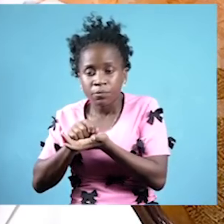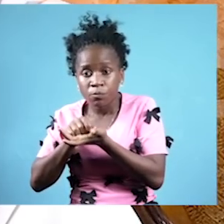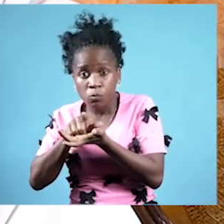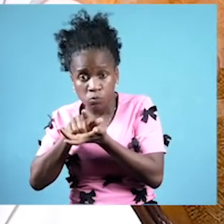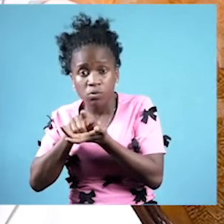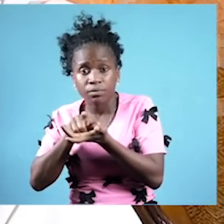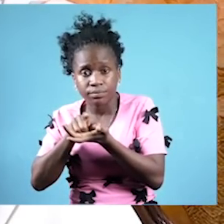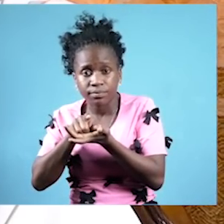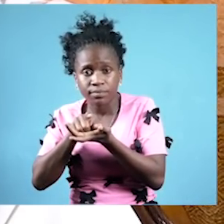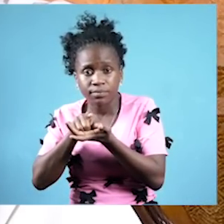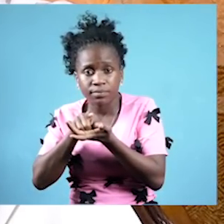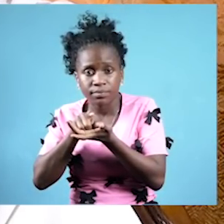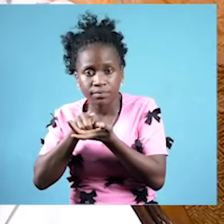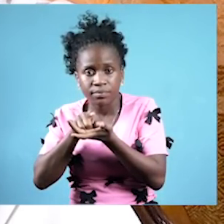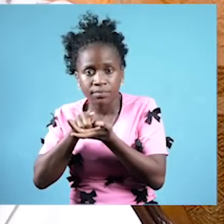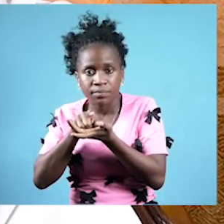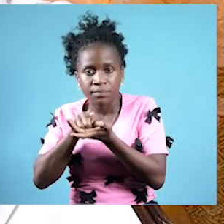nilifukuzwa.